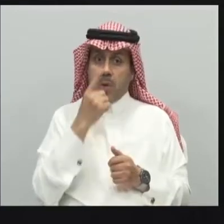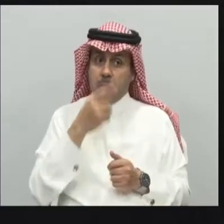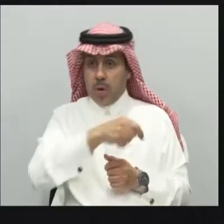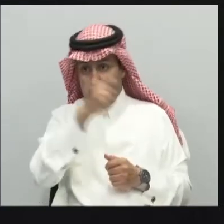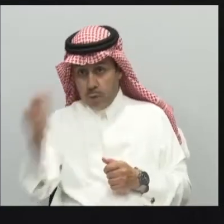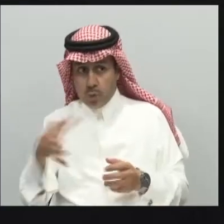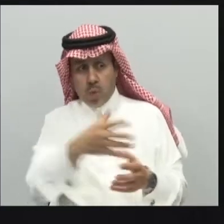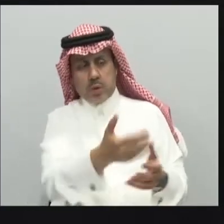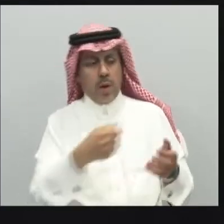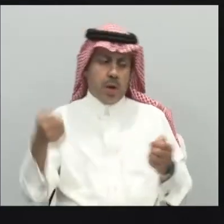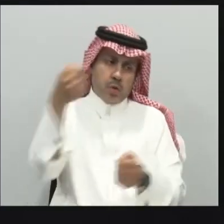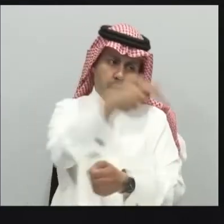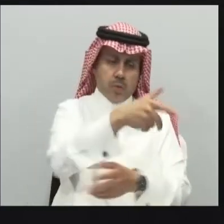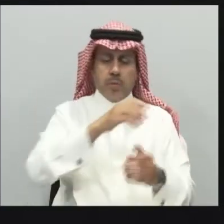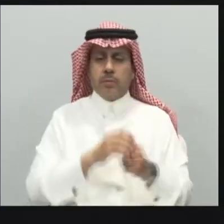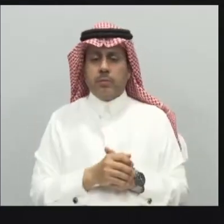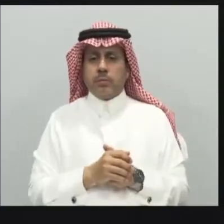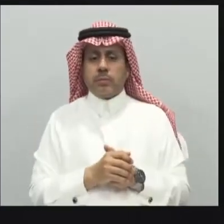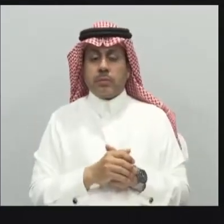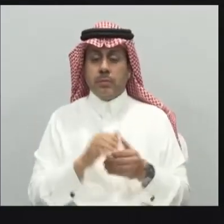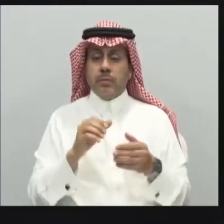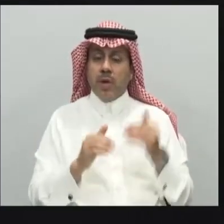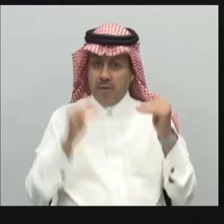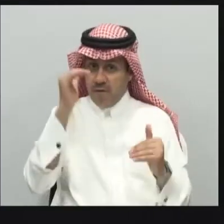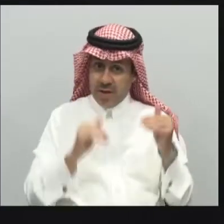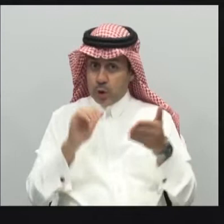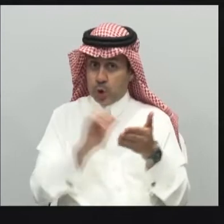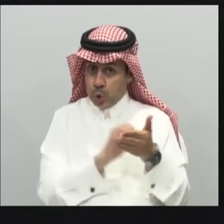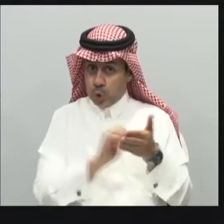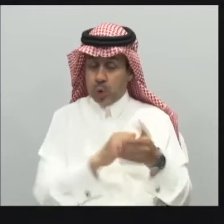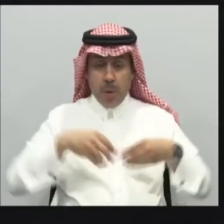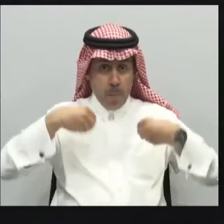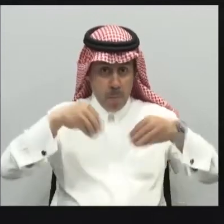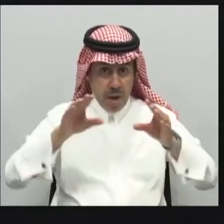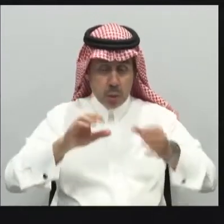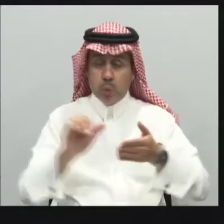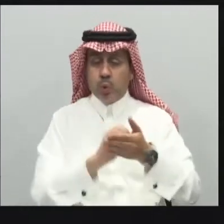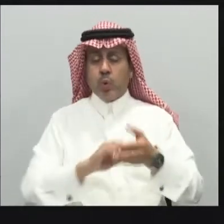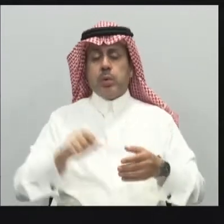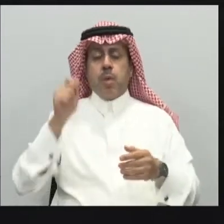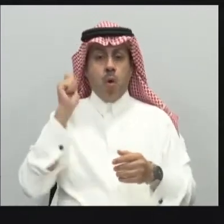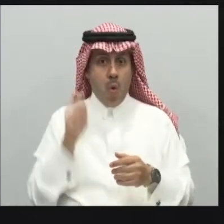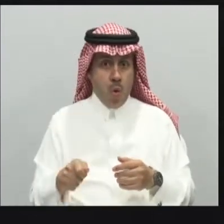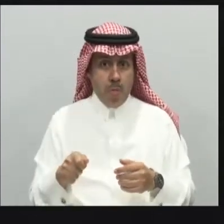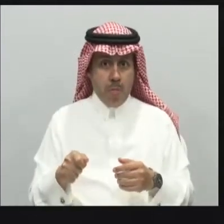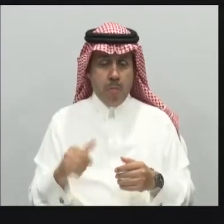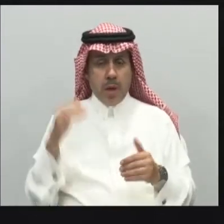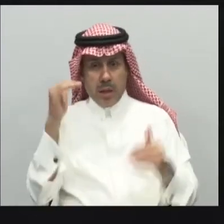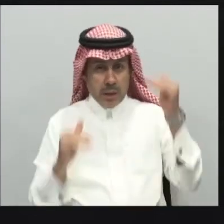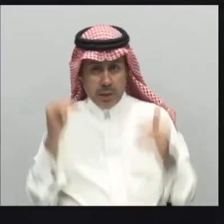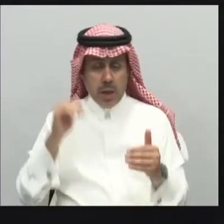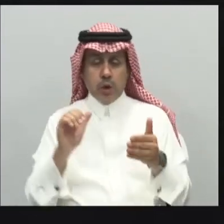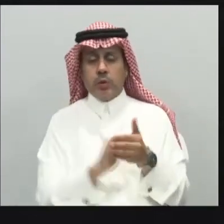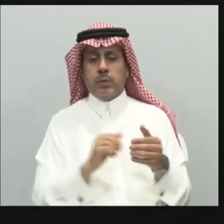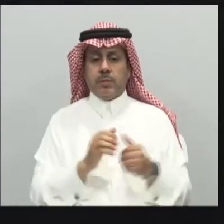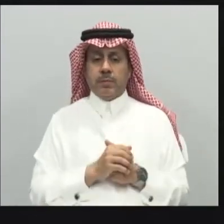بين الشروط في البيع وبين شروط البيع فيما يتعلق بالحكم اذا اختل هذا الشرط